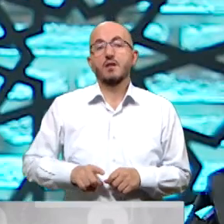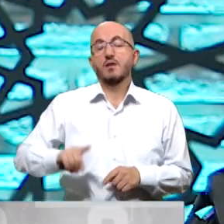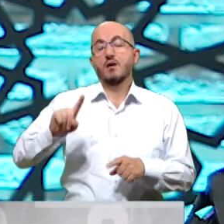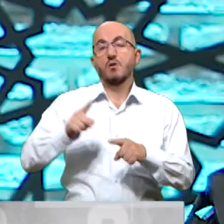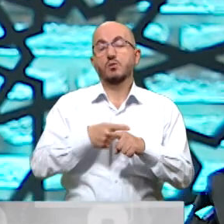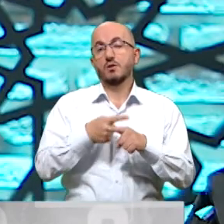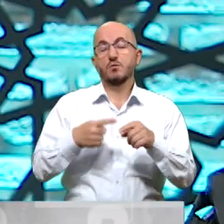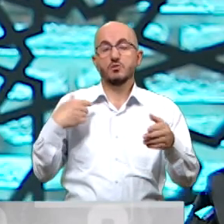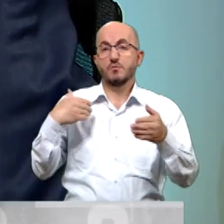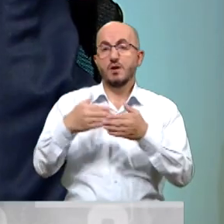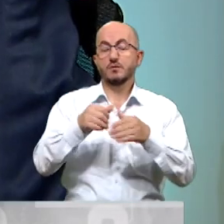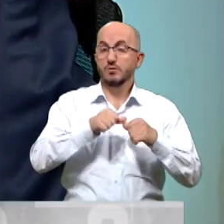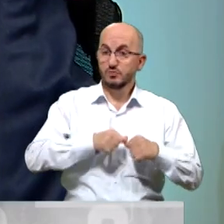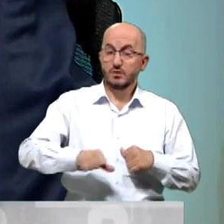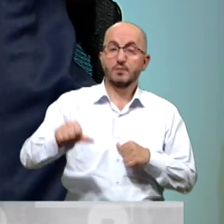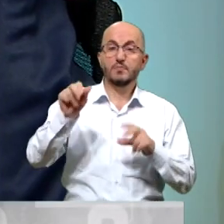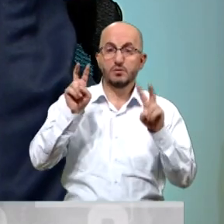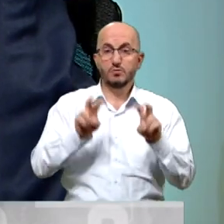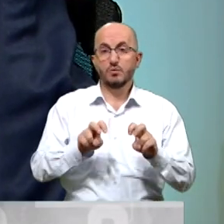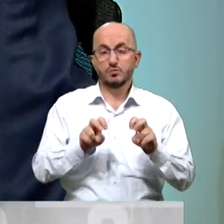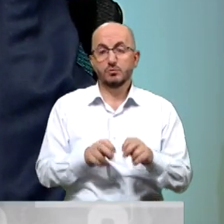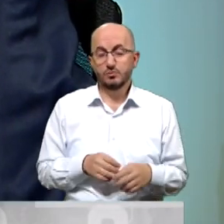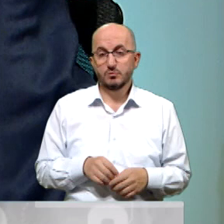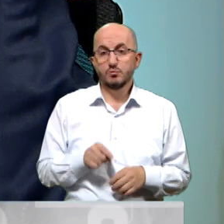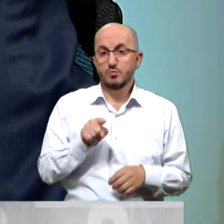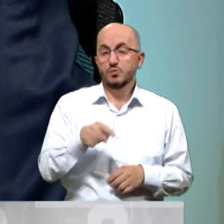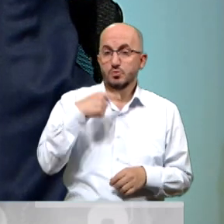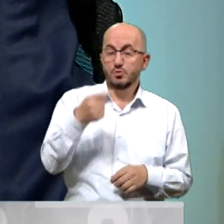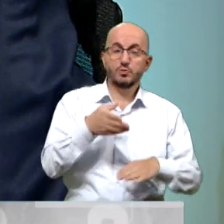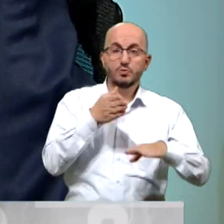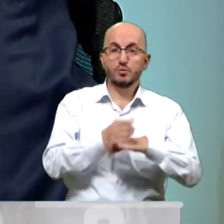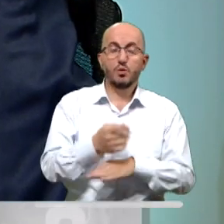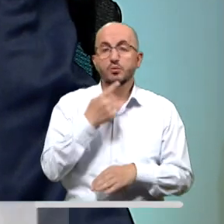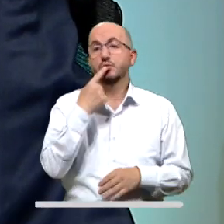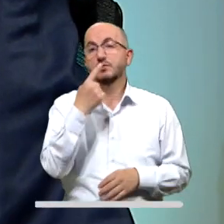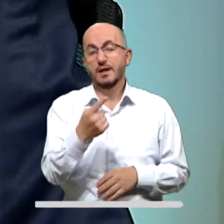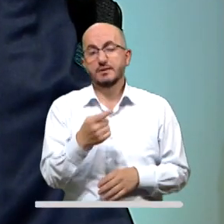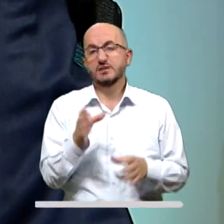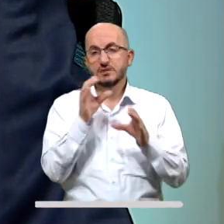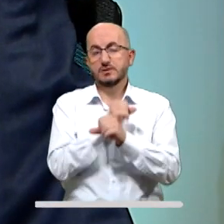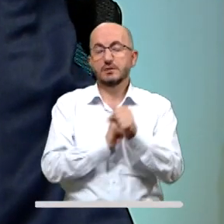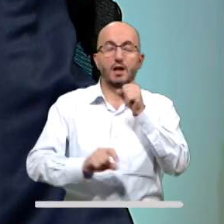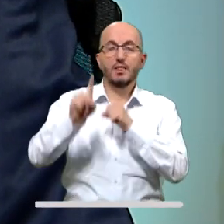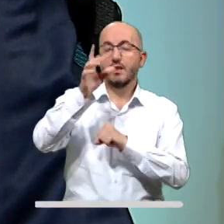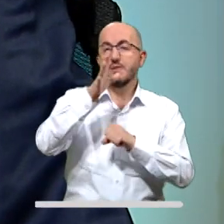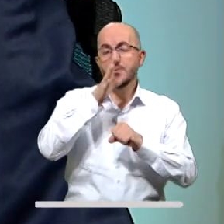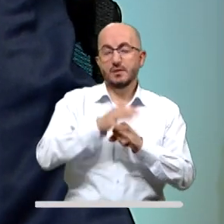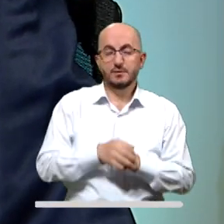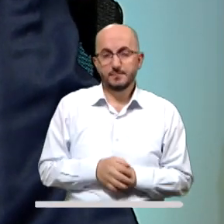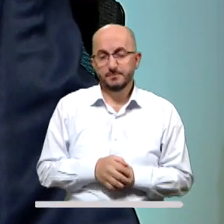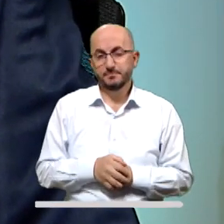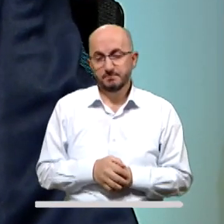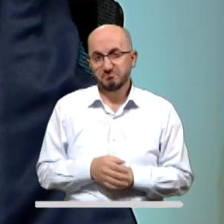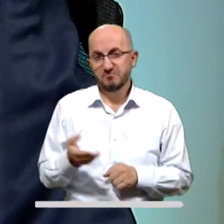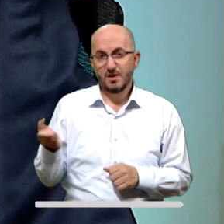bir mesele aslında değil mi hocam? İnanırsa bunu, bunun söylediği doğrudur derse, çünkü gaybı Allah bilir. Allah biliyor, bir